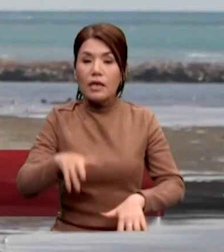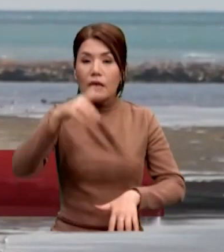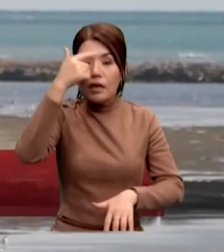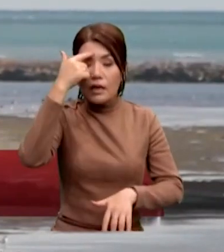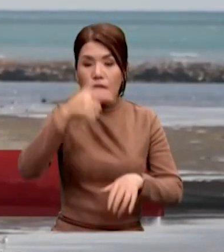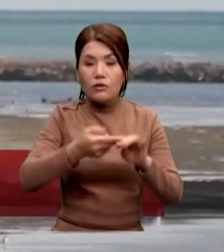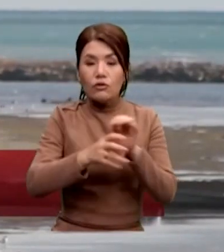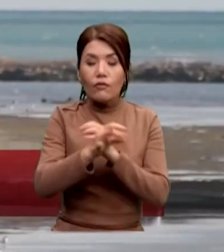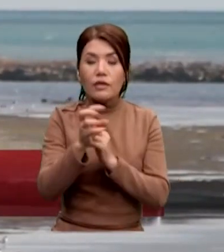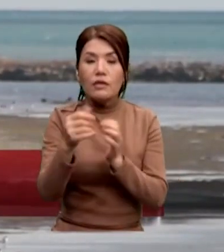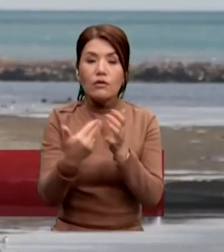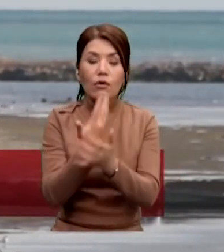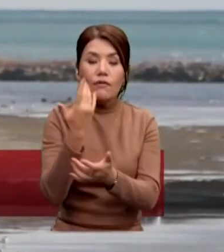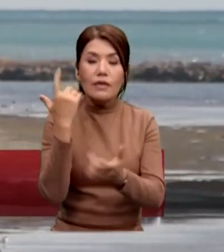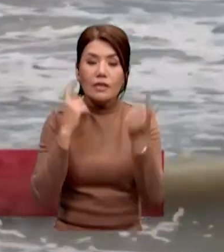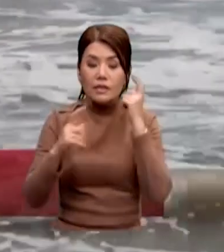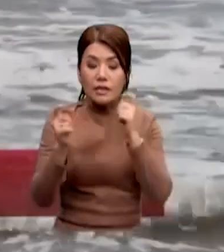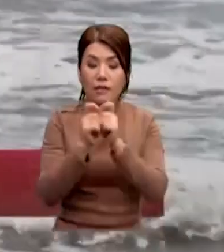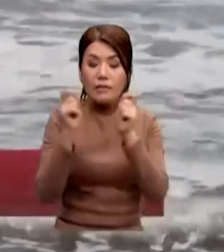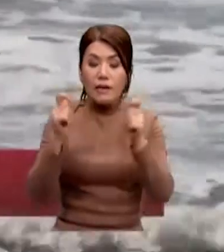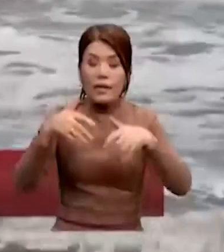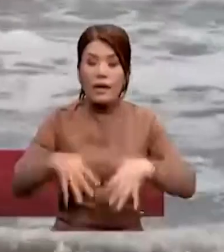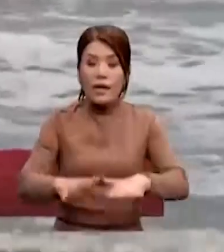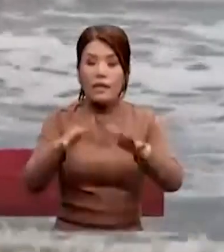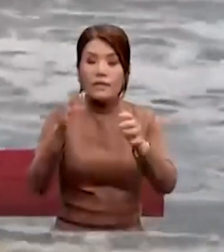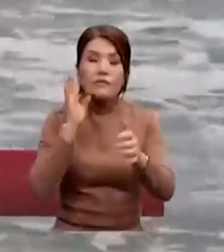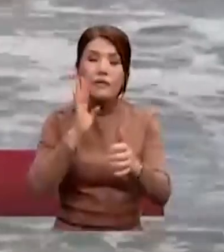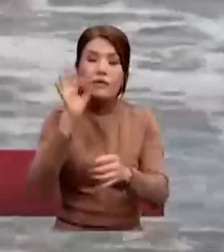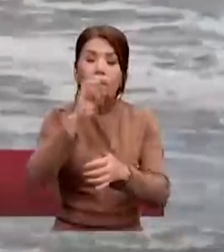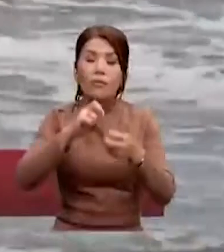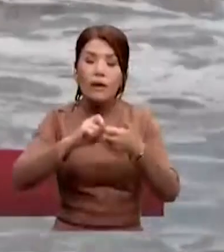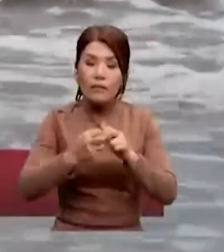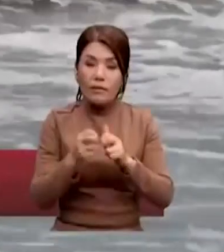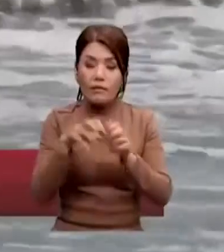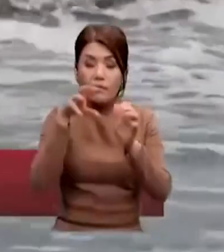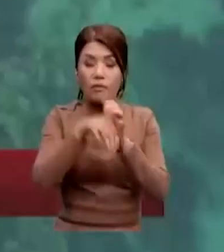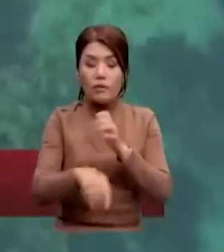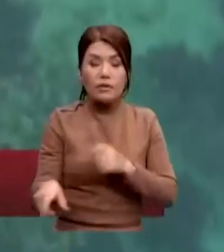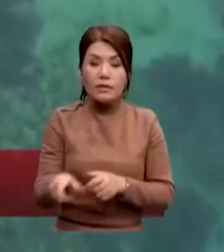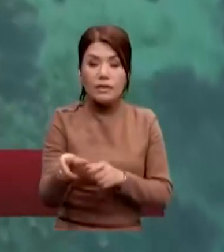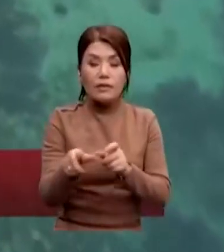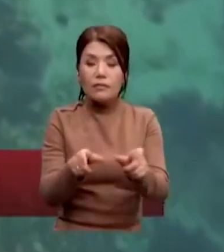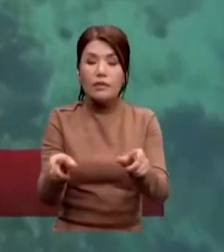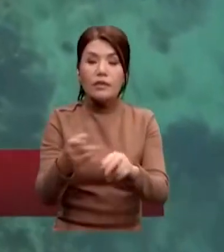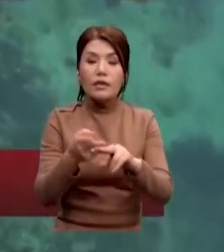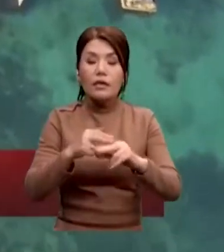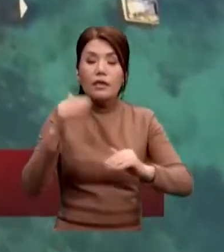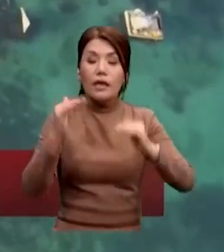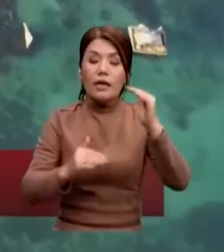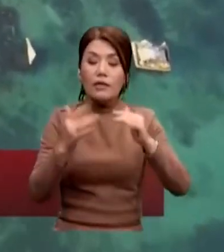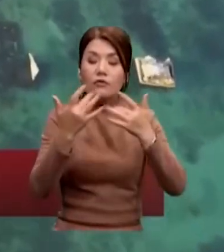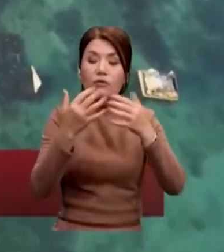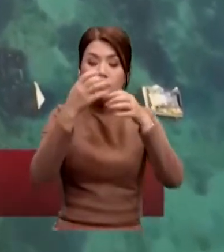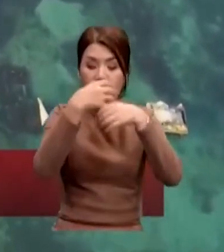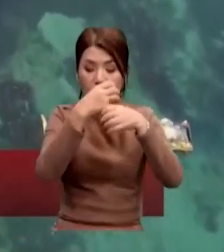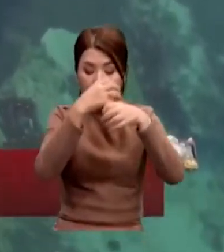талдау қажет. Жаңадан құрылатын институт Каспий теңізінің су ресурстары мәселелерін, оның өзендер бойынша ағыны мен су деңгейін зерттейді. Сондай-ақ